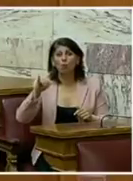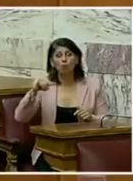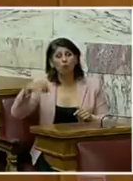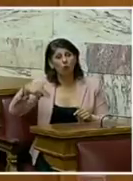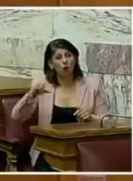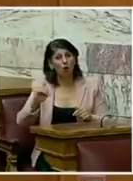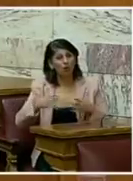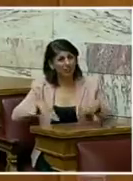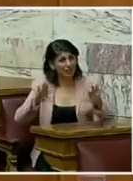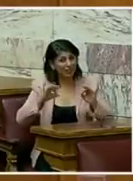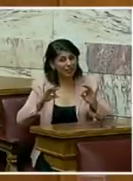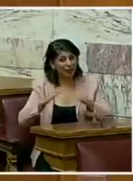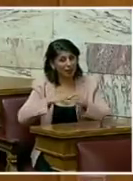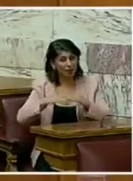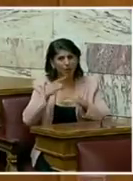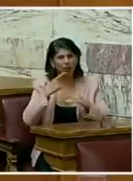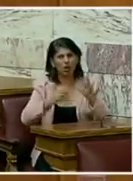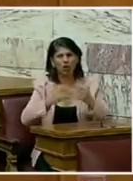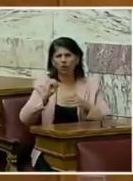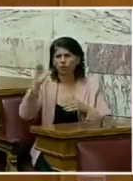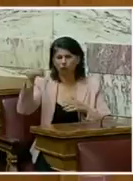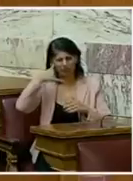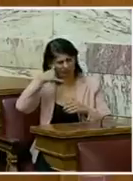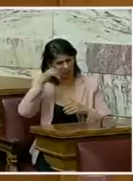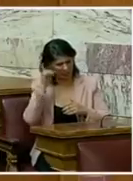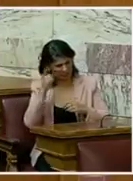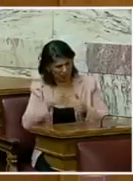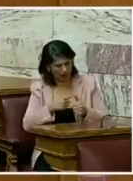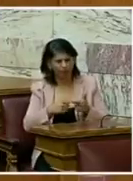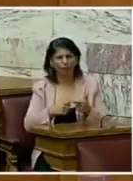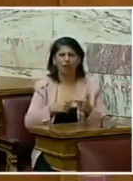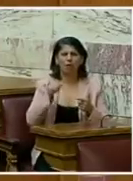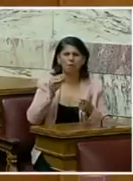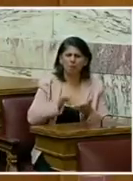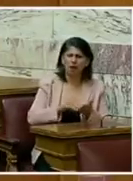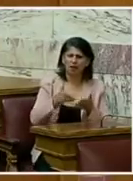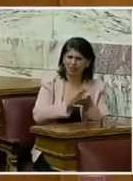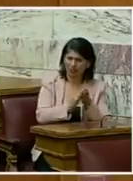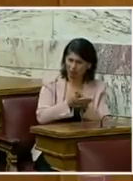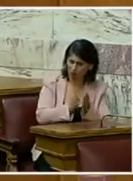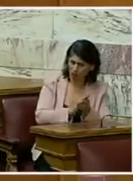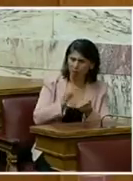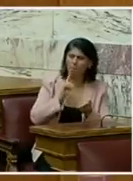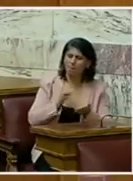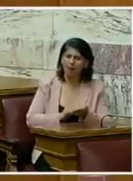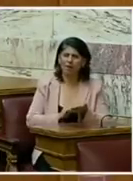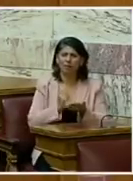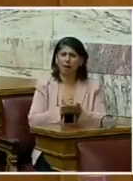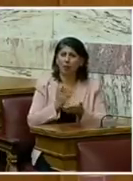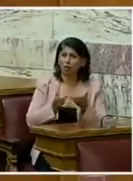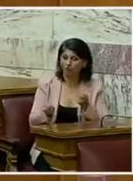υπόθεση? Ότι οι λογαριασμοί του εξωτερικού είναι κινητά τηλέφωνα, ότι πάλι σκυβωρία, πάλι μεθοδεύση έκανε τότε η κυβέρνηση, η δική σας